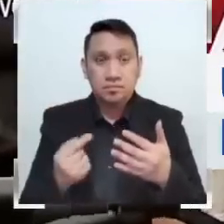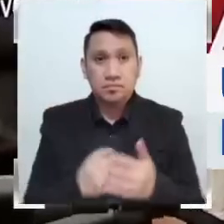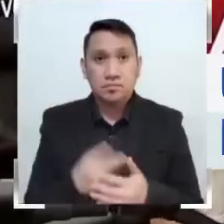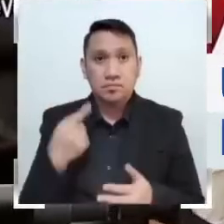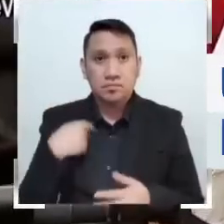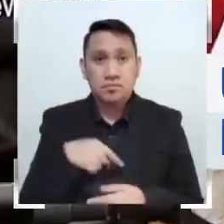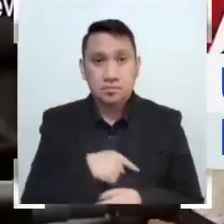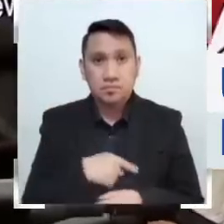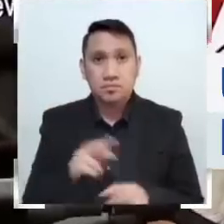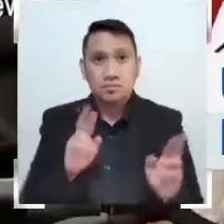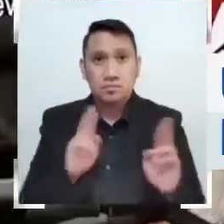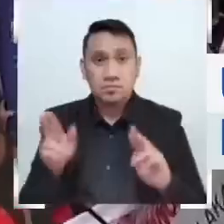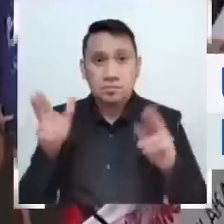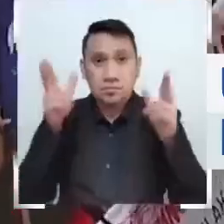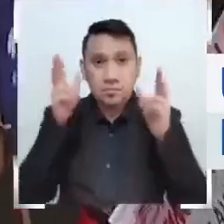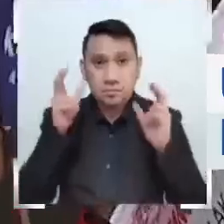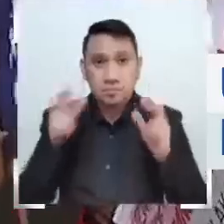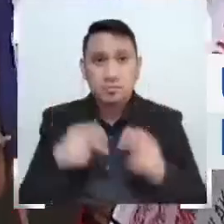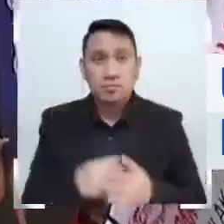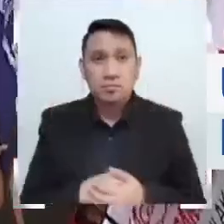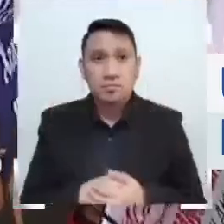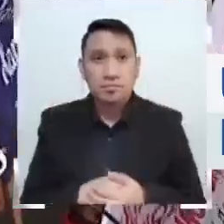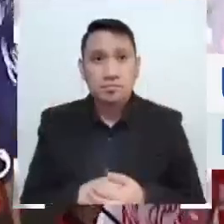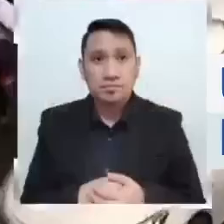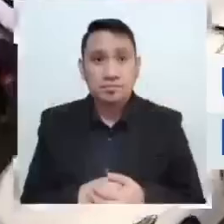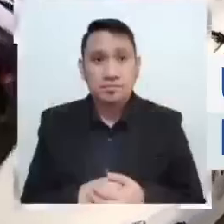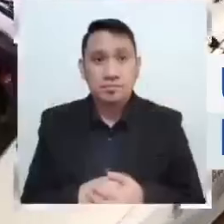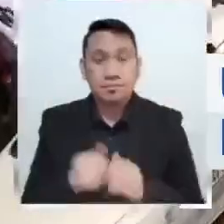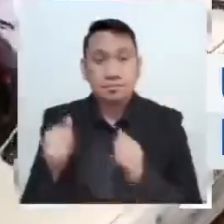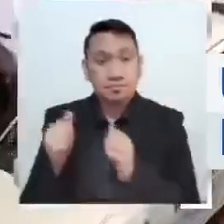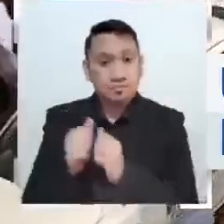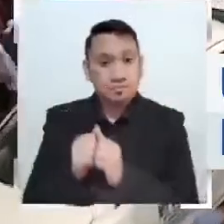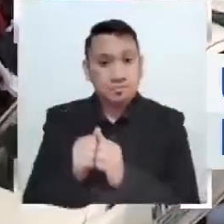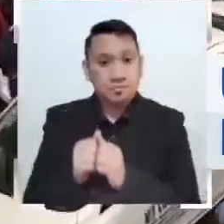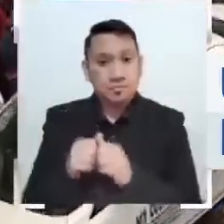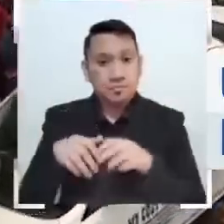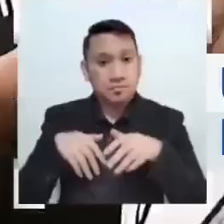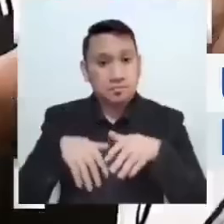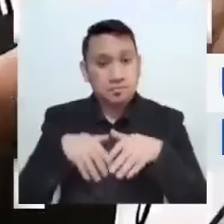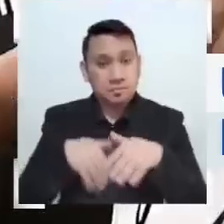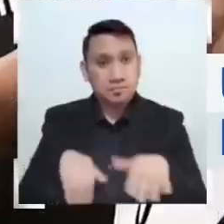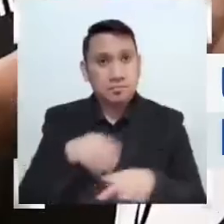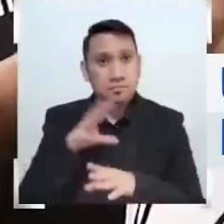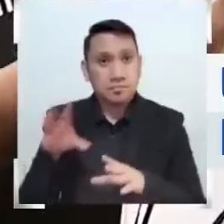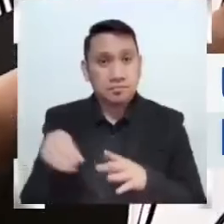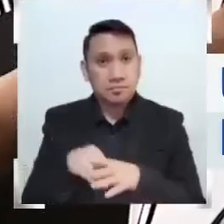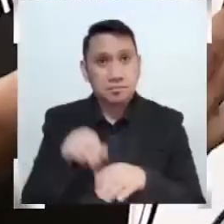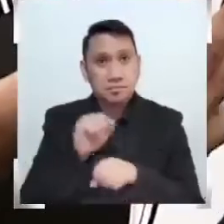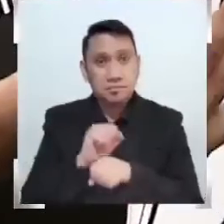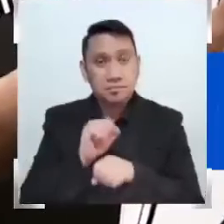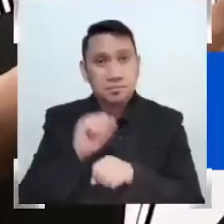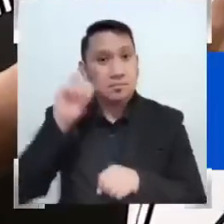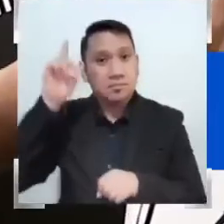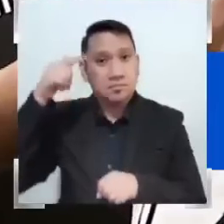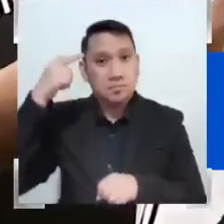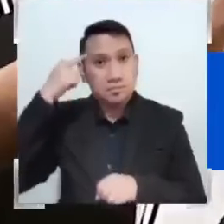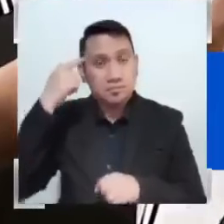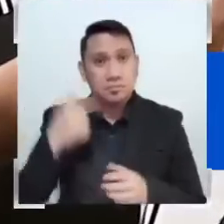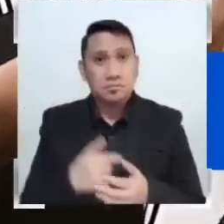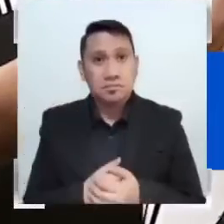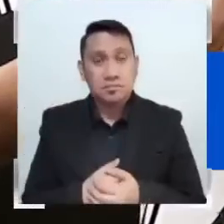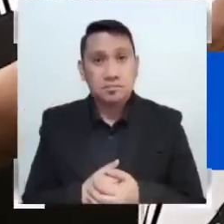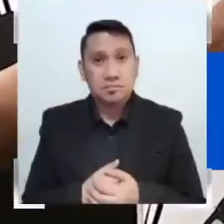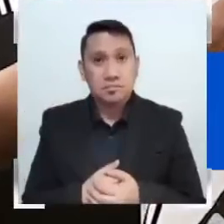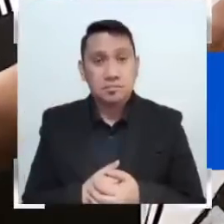siya kung mayroon man siyang agenda. Kasama rin sa rally ang ilang nagtatrabaho sa gobyerno. Gawing living wage ang minimum